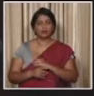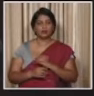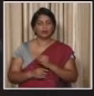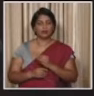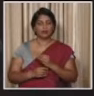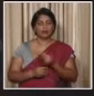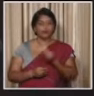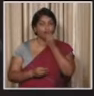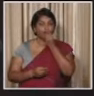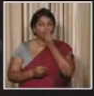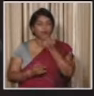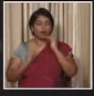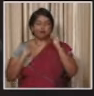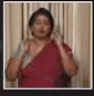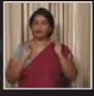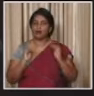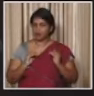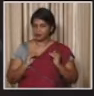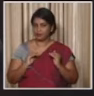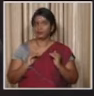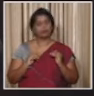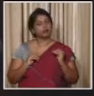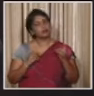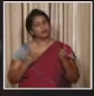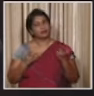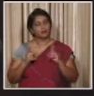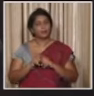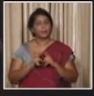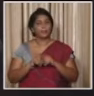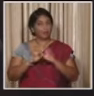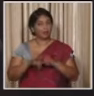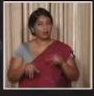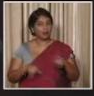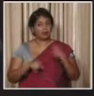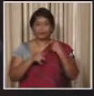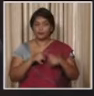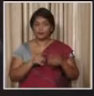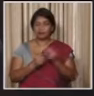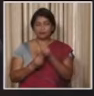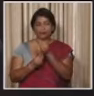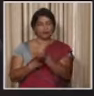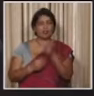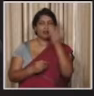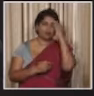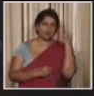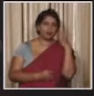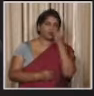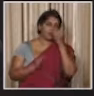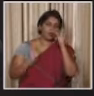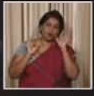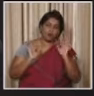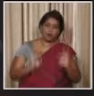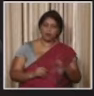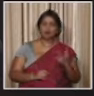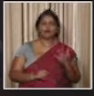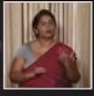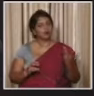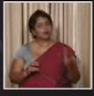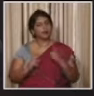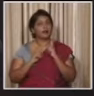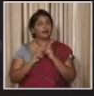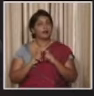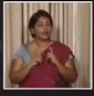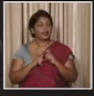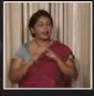වේල් ගාන එක්ක අඩු කරන්න ඕනේ. එතකොට එහෙම නැත්නම් දරුවන්ට විතරක් දීලා දෙමව්පිය බඩගින්න ඉන්න ඕනේ. එතකොට